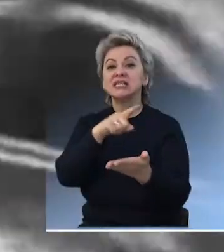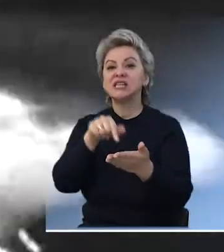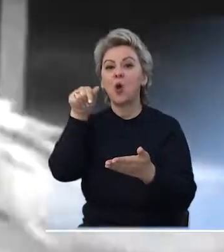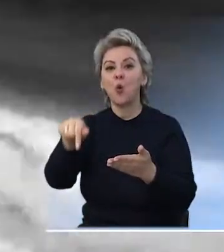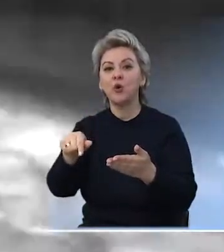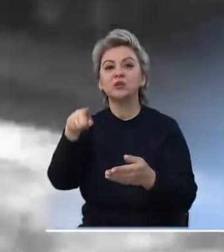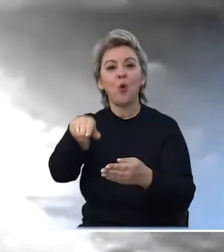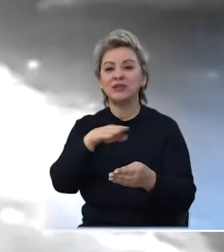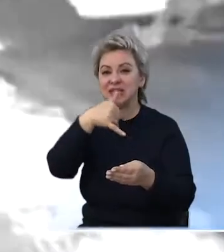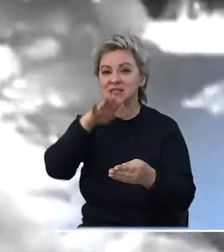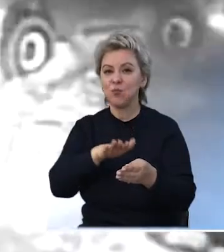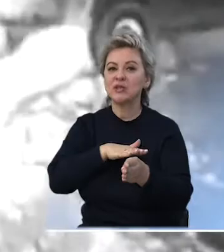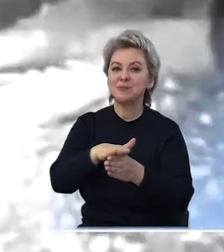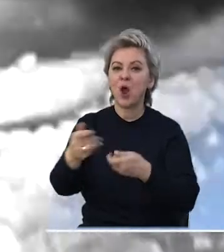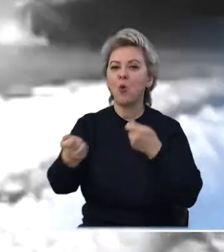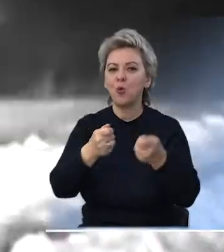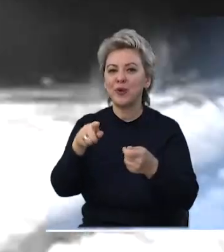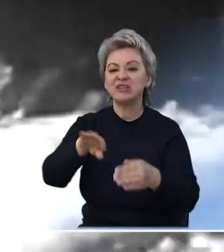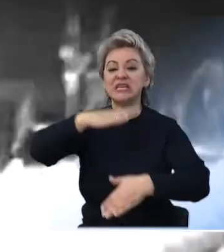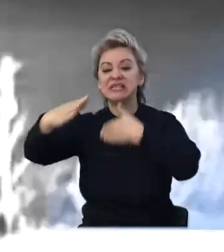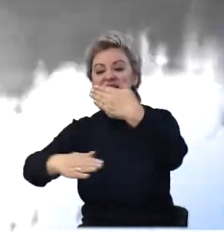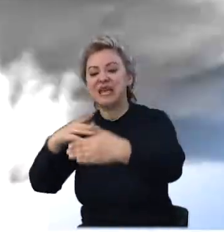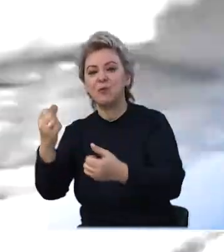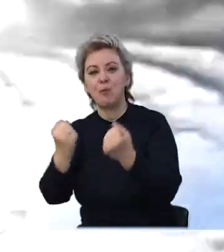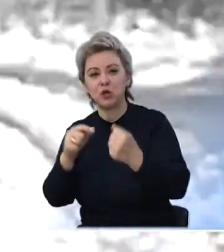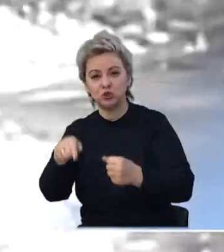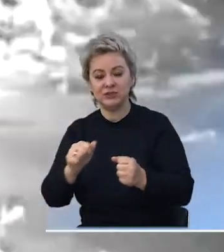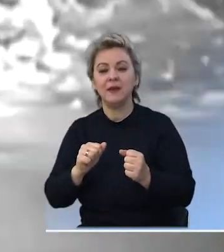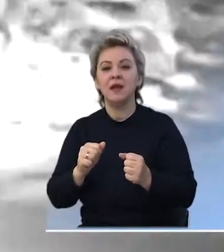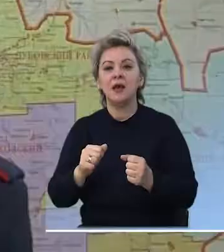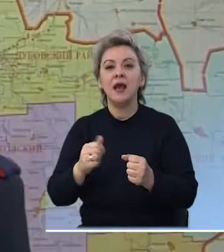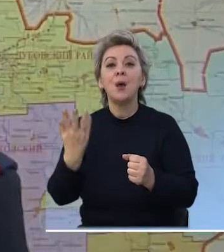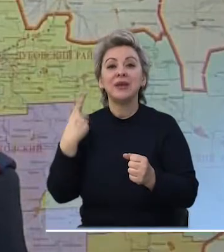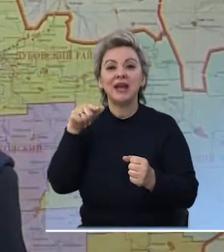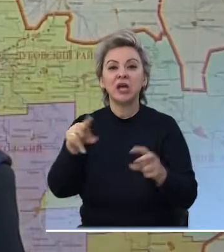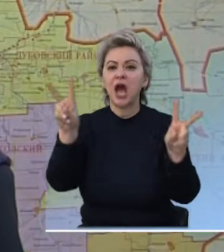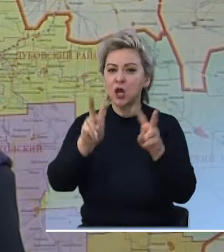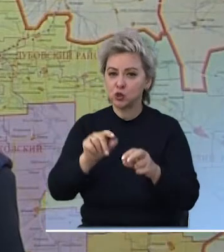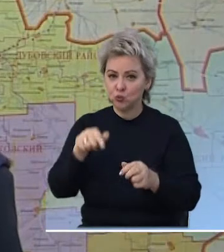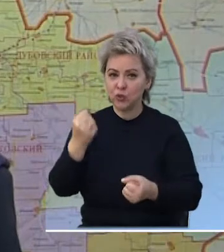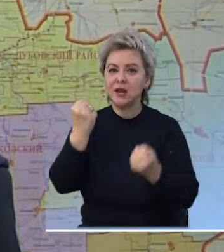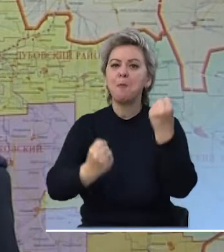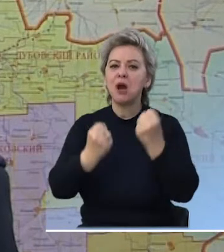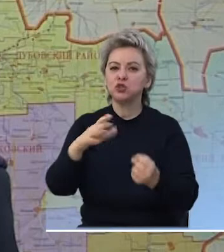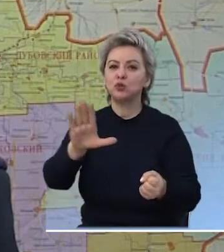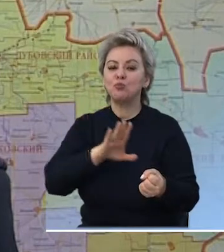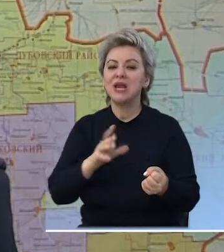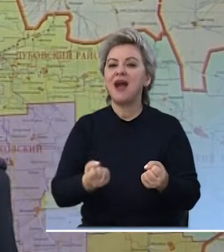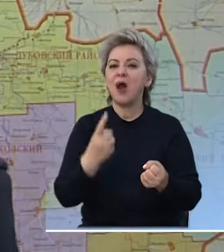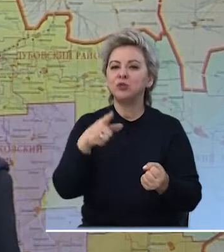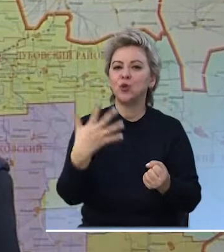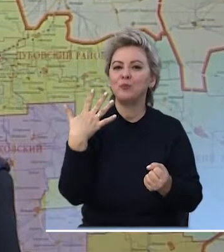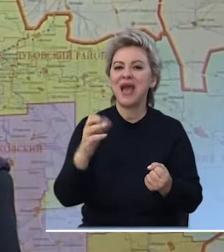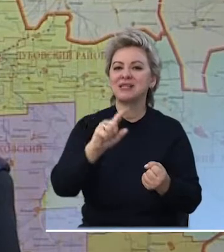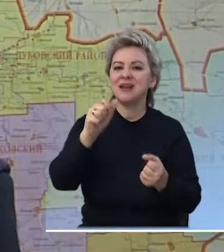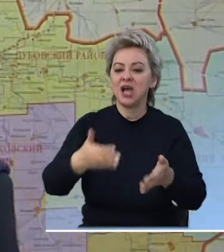городом водитель УАЗа не справился с управлением и допустил съезд в кювет. При визуальном осмотре транспортного средства были